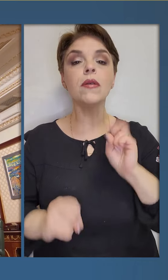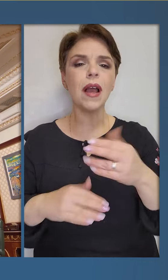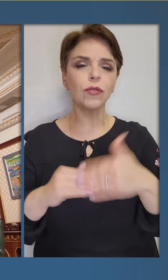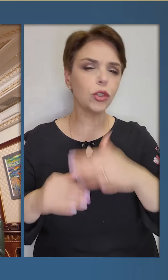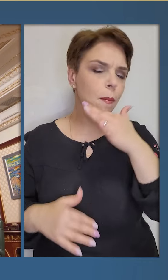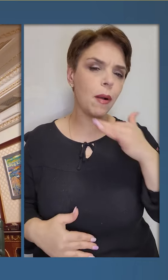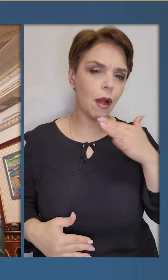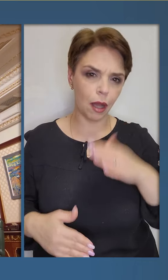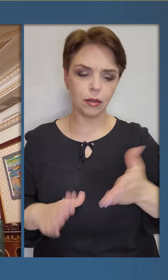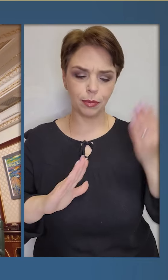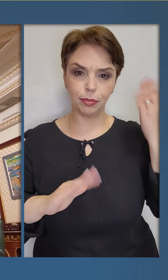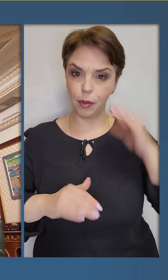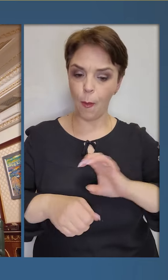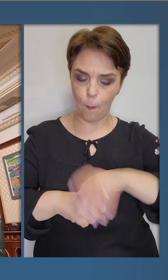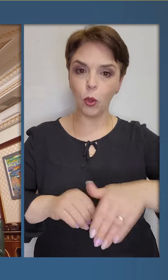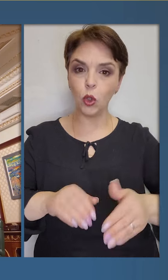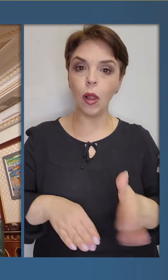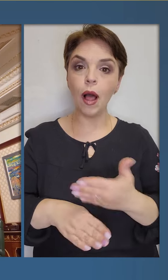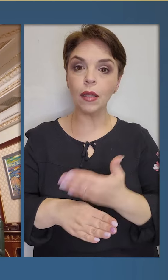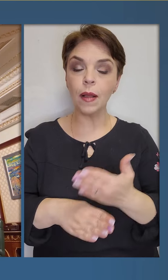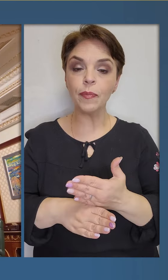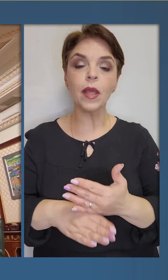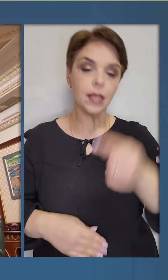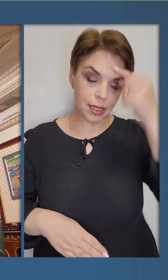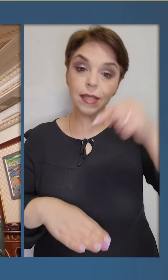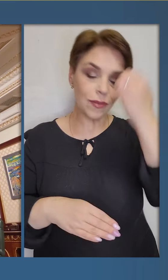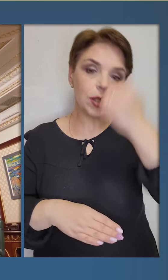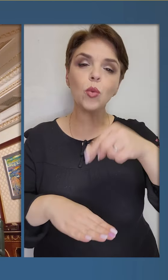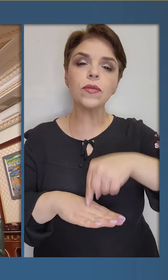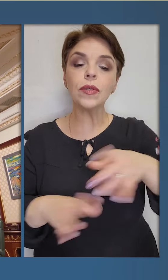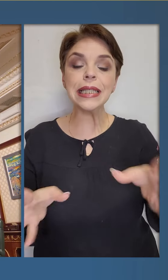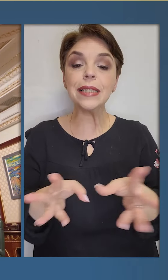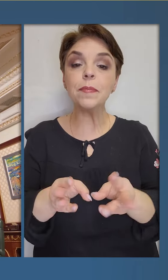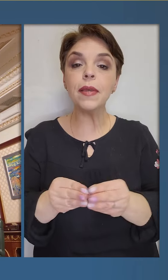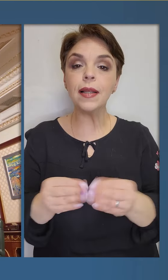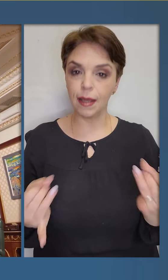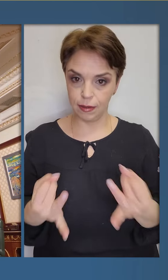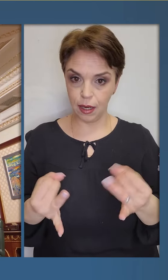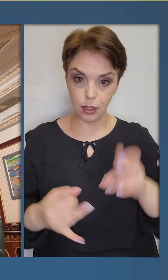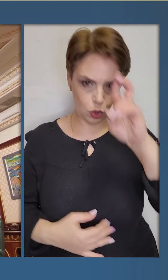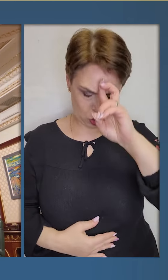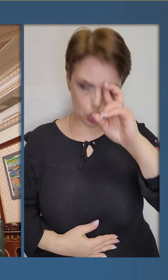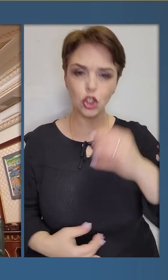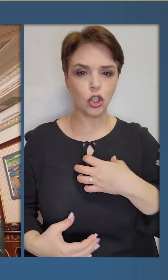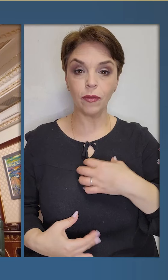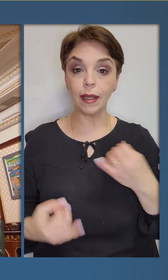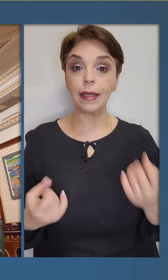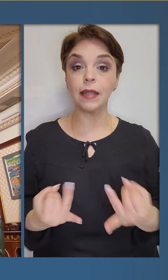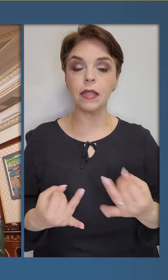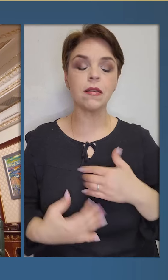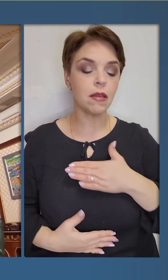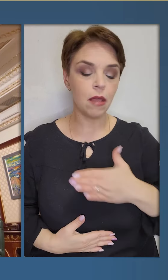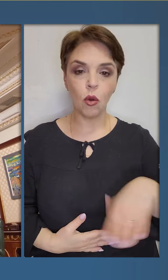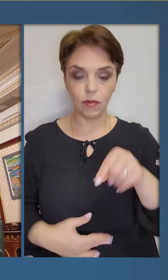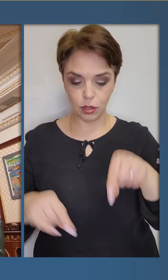подолаємо як вже багато подолали завдяки усвідомленню спільних інтересів державних